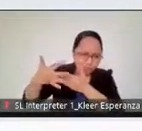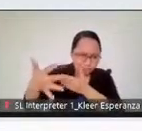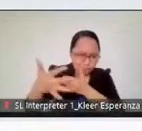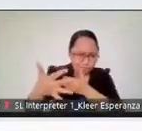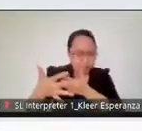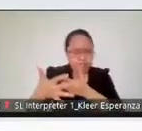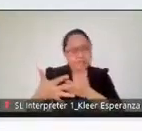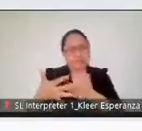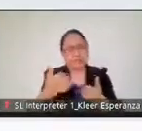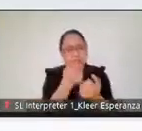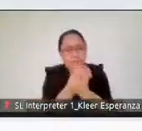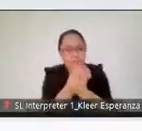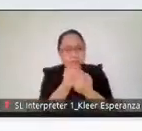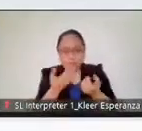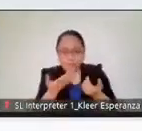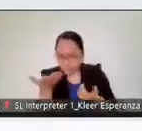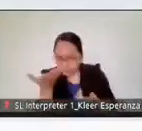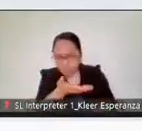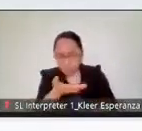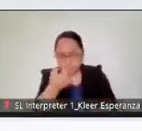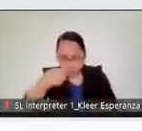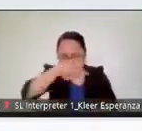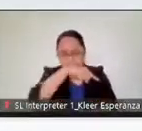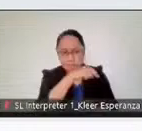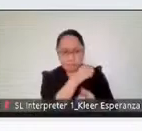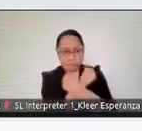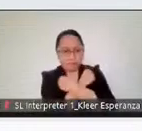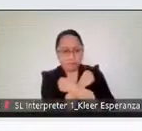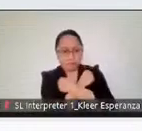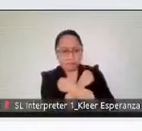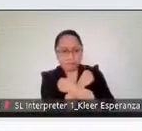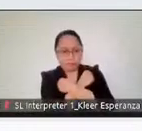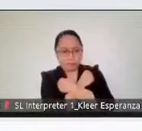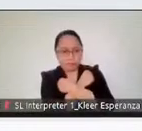Aka pututan.